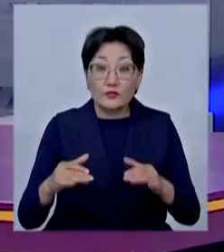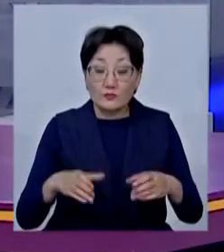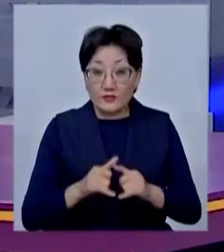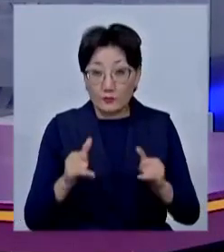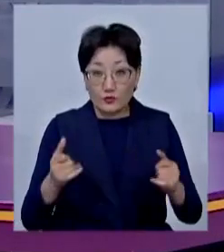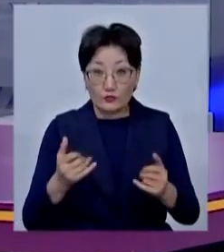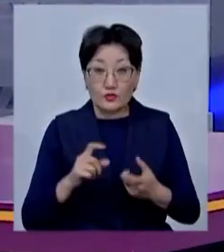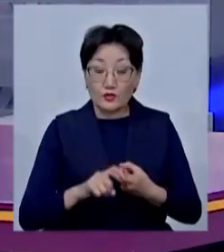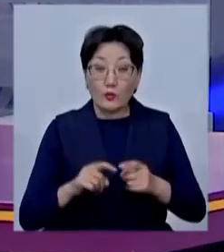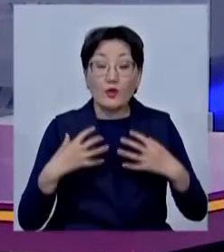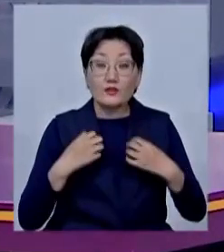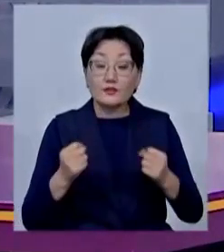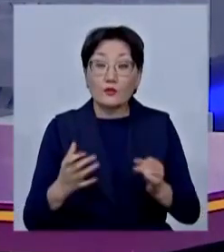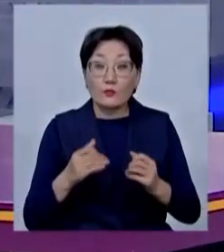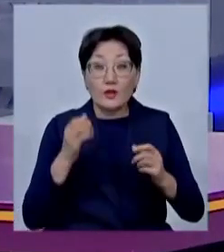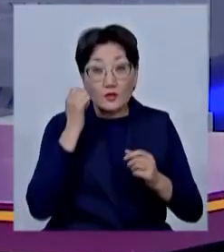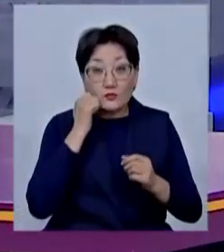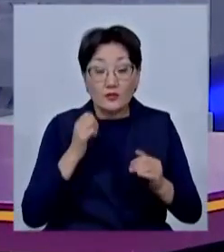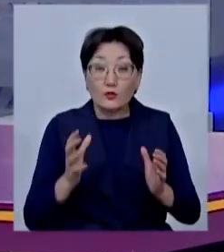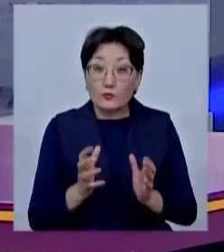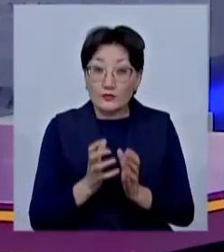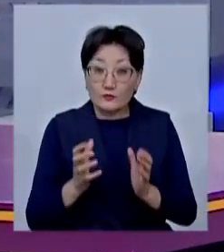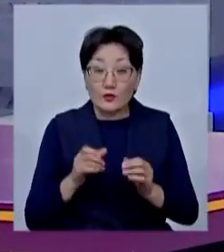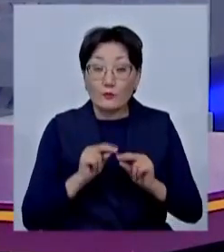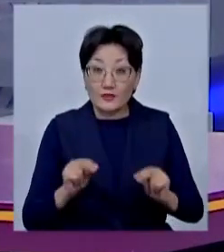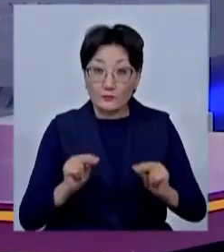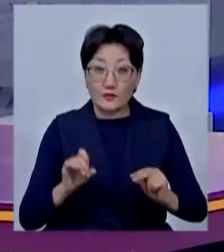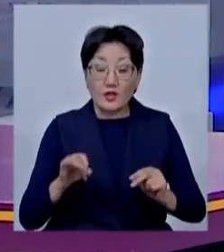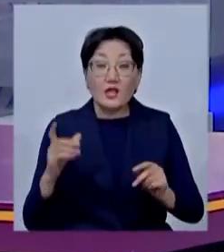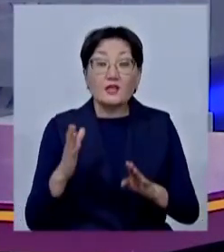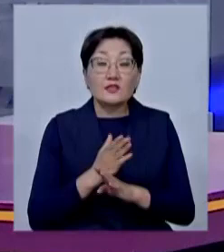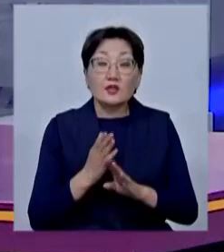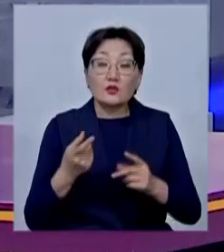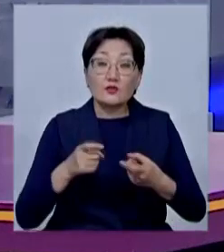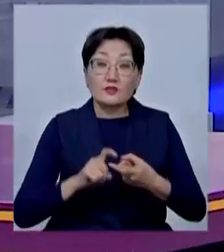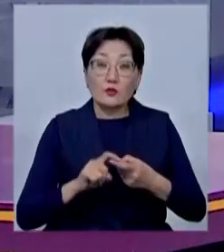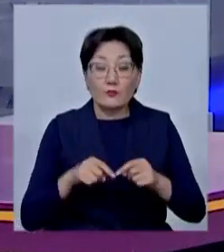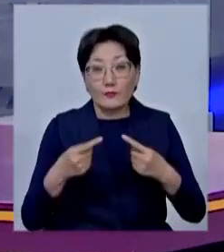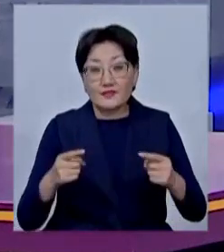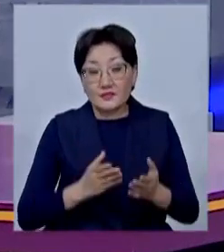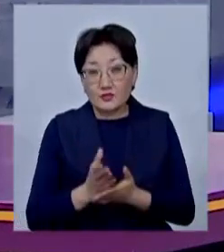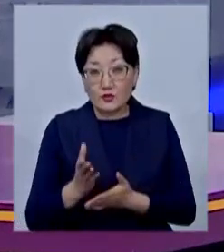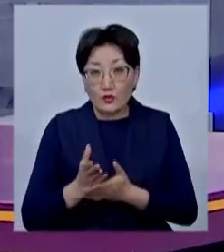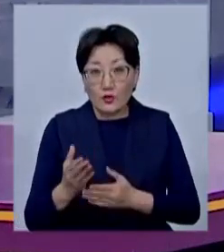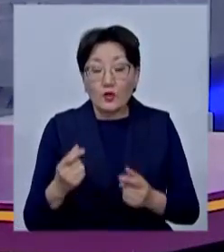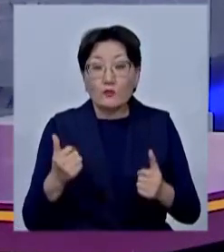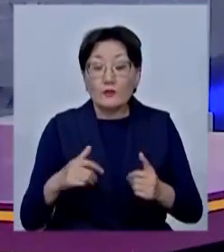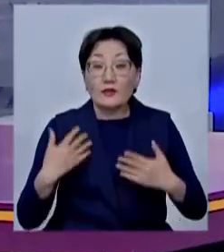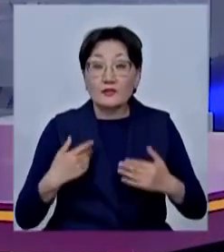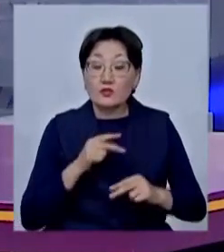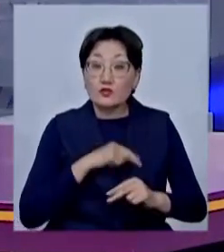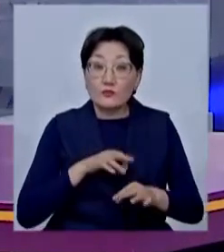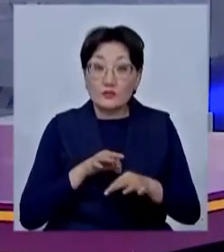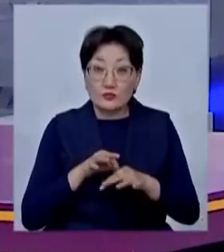дамыту үшін денсаулық сақтау, қарттарға қамқорлық, білім беру, экология сияқты басқа да салаларда сүбелі жұмыстар